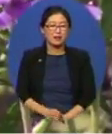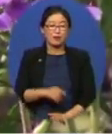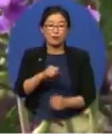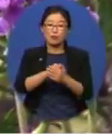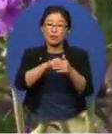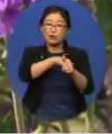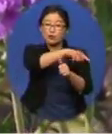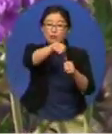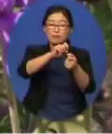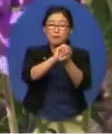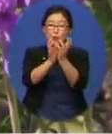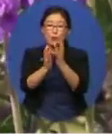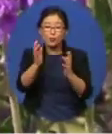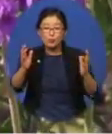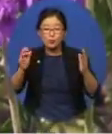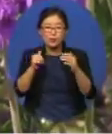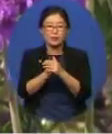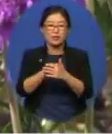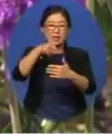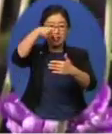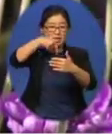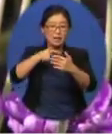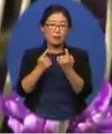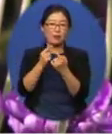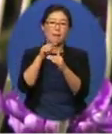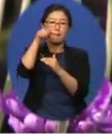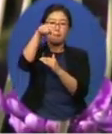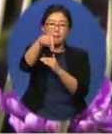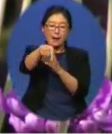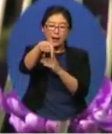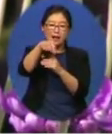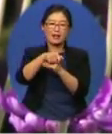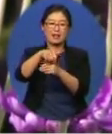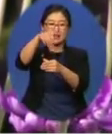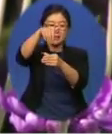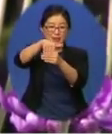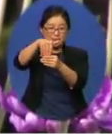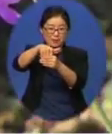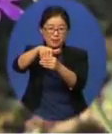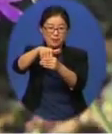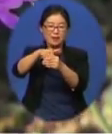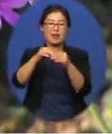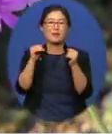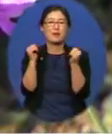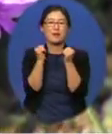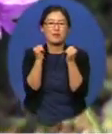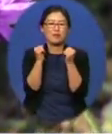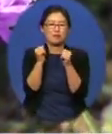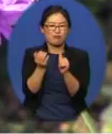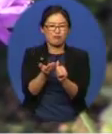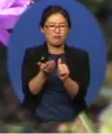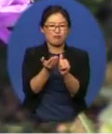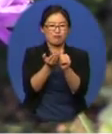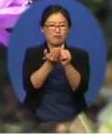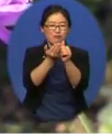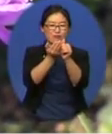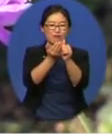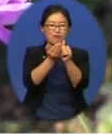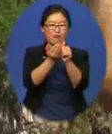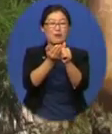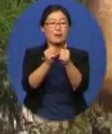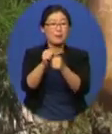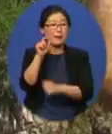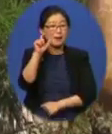것보다 밖에 내놔서 분채로 땅에다 묻어서 겨울을 나는 것이 훨씬 더 그 야생화 건강에